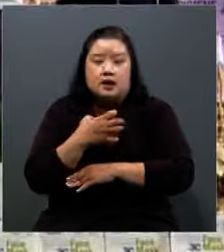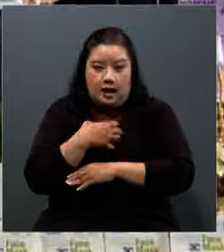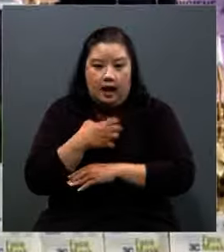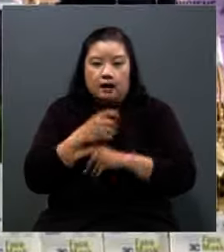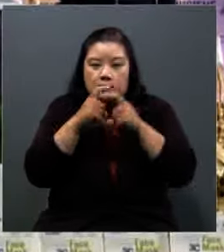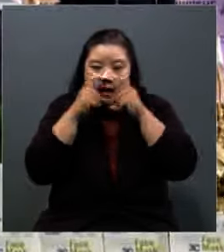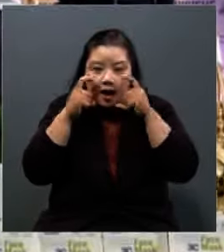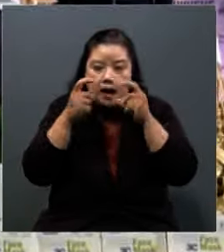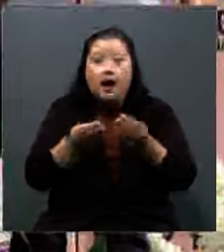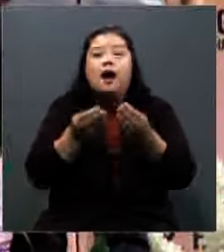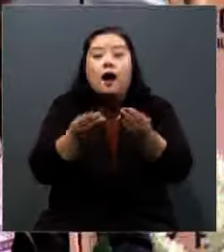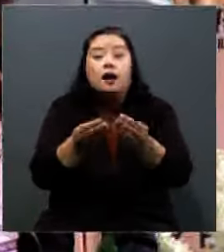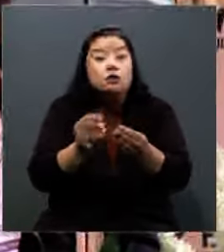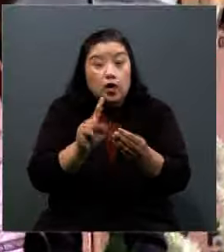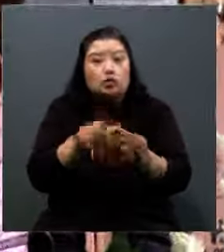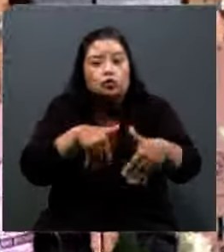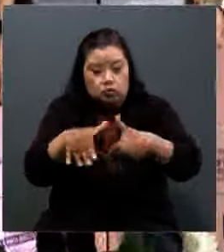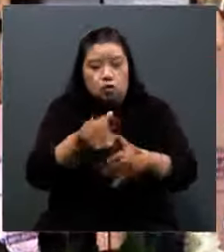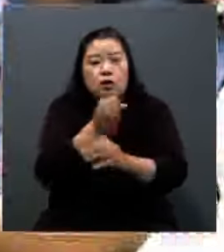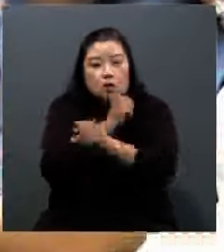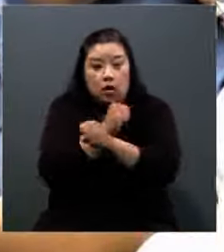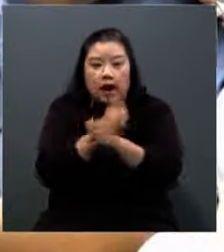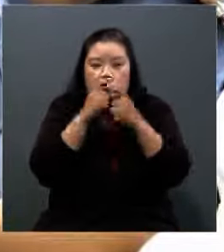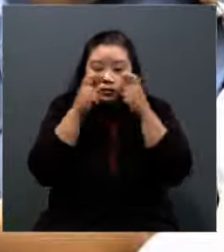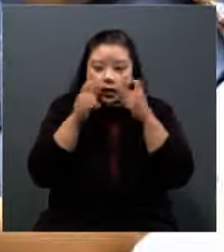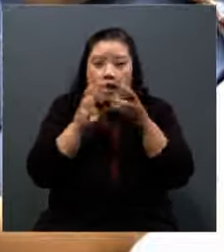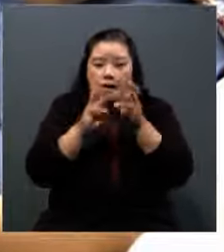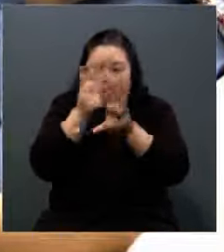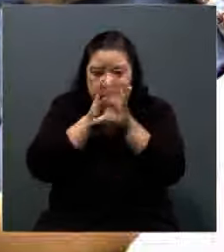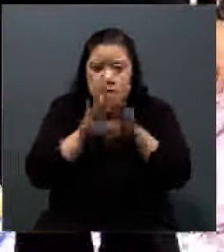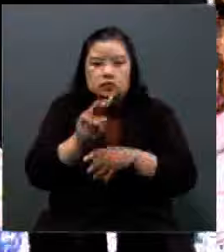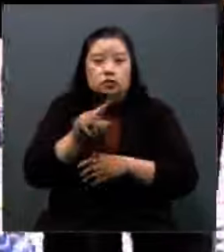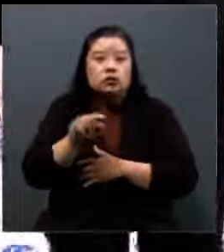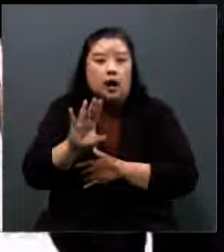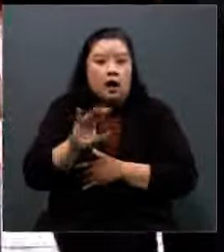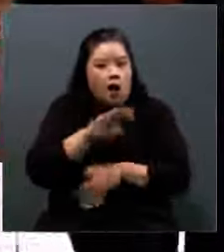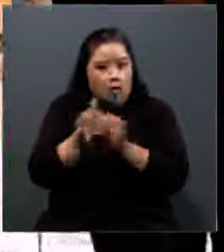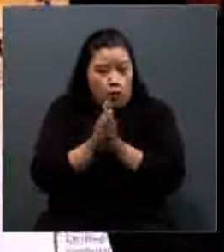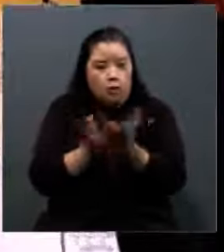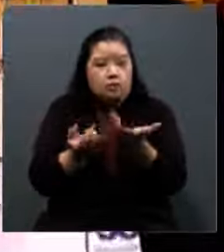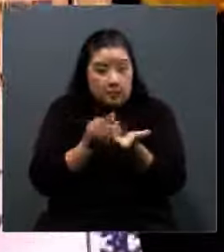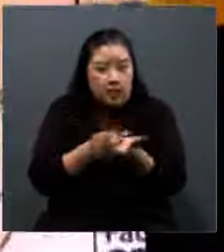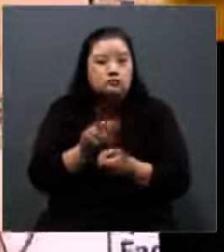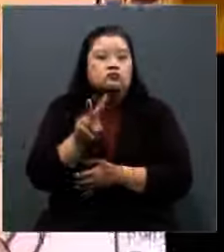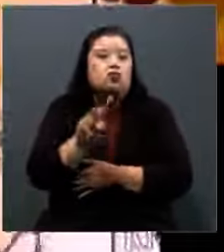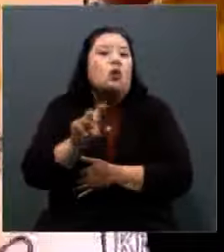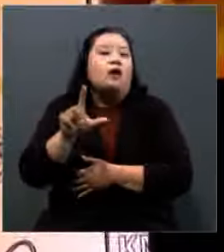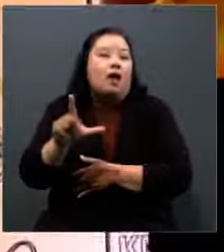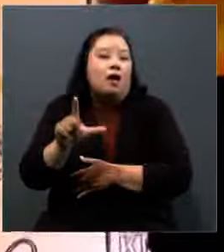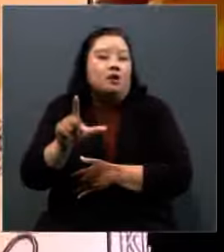ฝุ่น PM2.5 ให้กับพี่น้องประชาชนในจังหวัดเชียงใหม่2ล้านชิ้นพร้อมกับกล่าวขอบคุณทุกๆคนครับที่